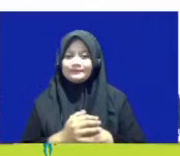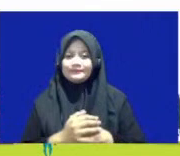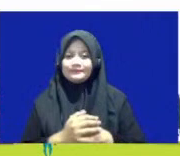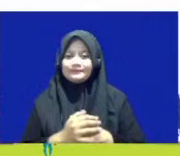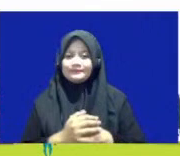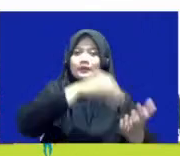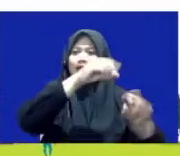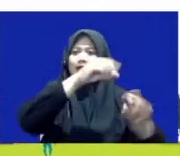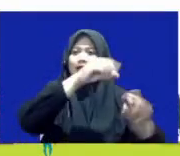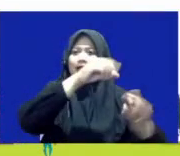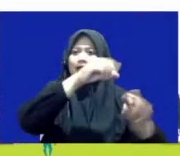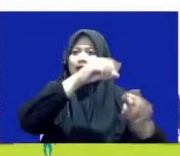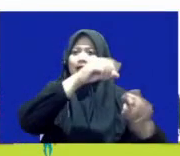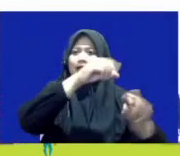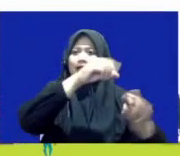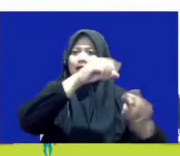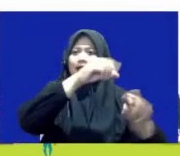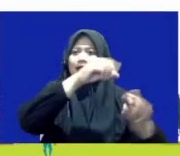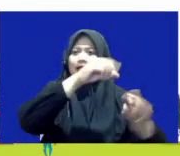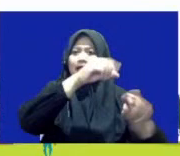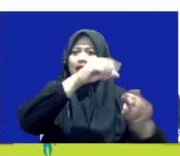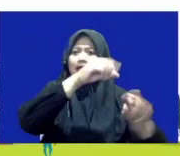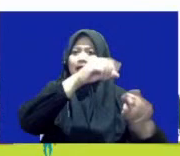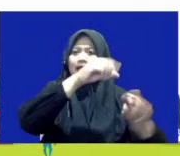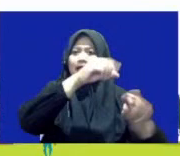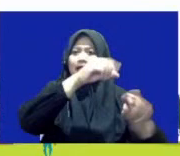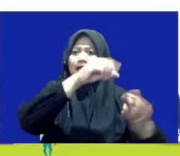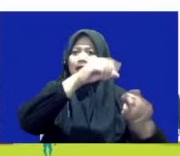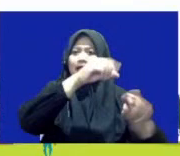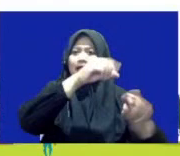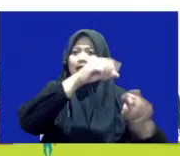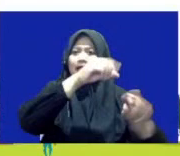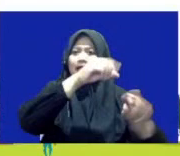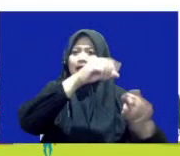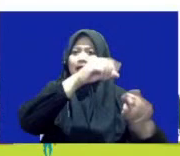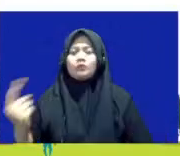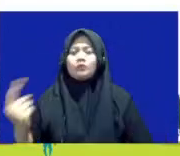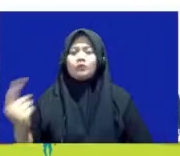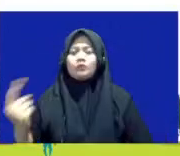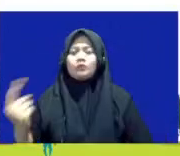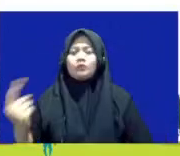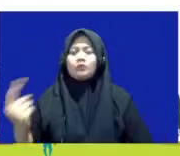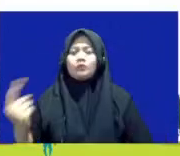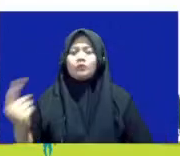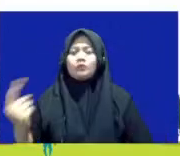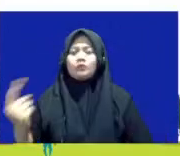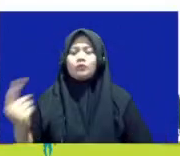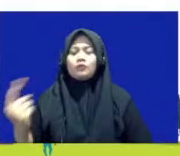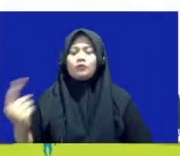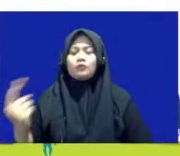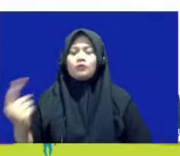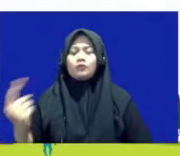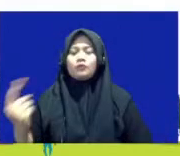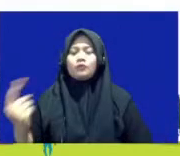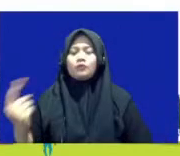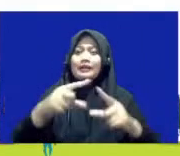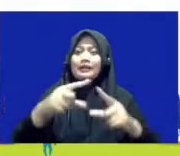tsunami, angin topan, air bah karena faktor elevasi ada di